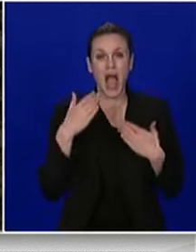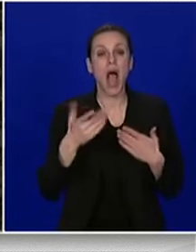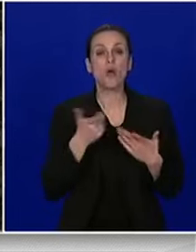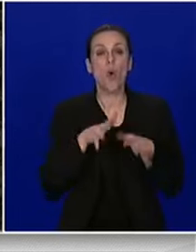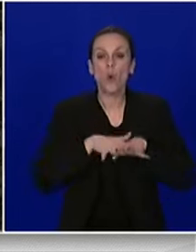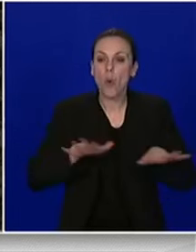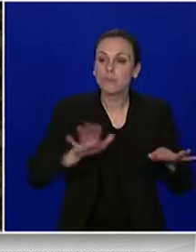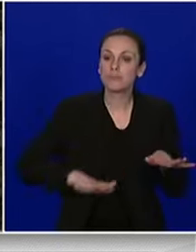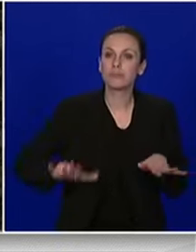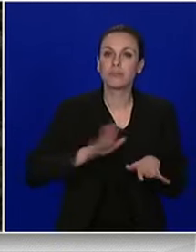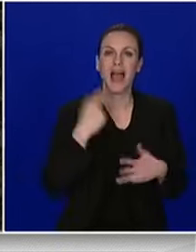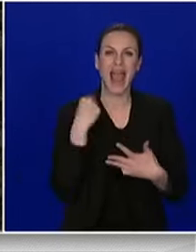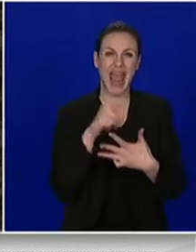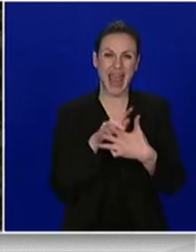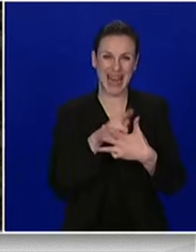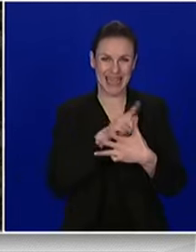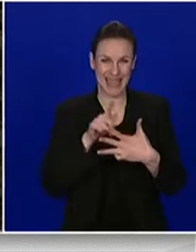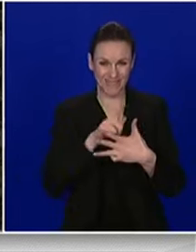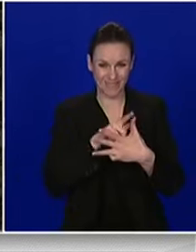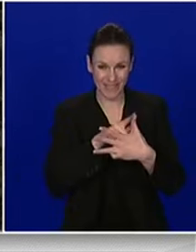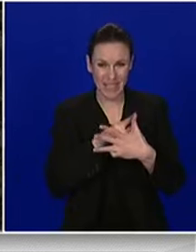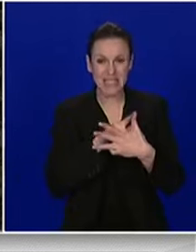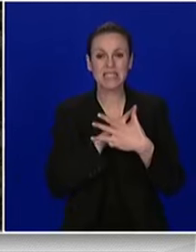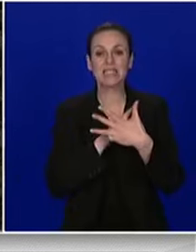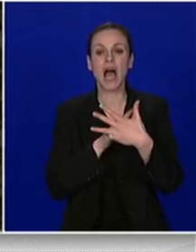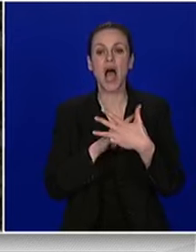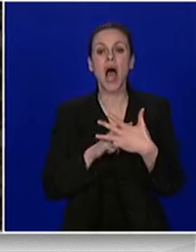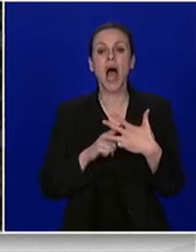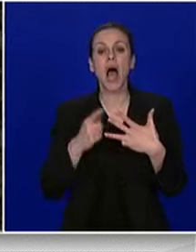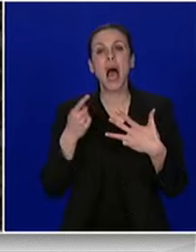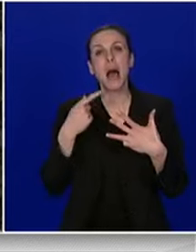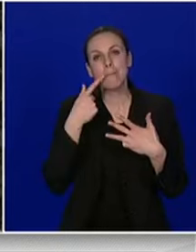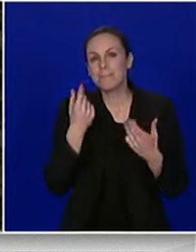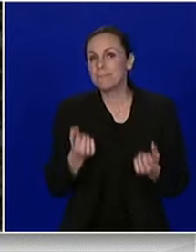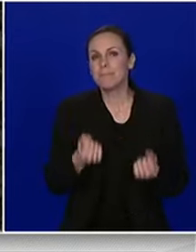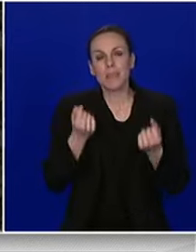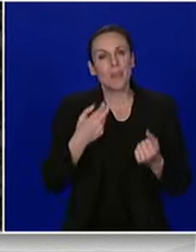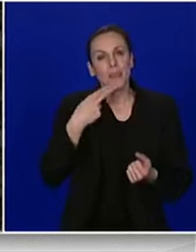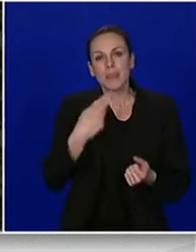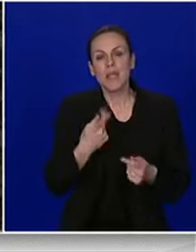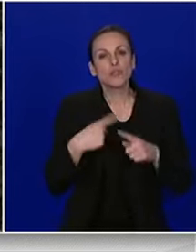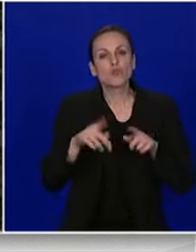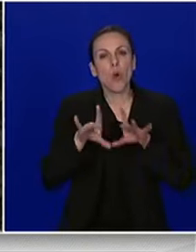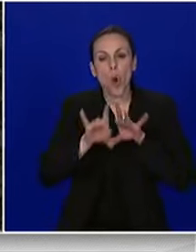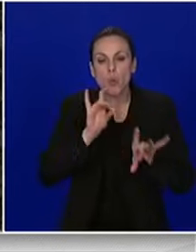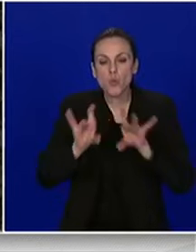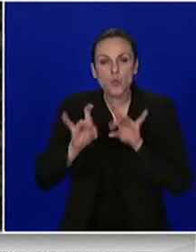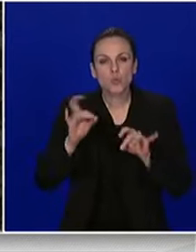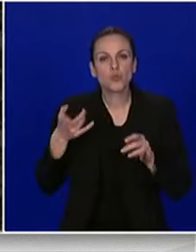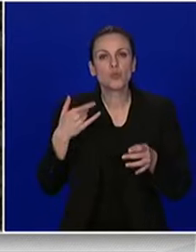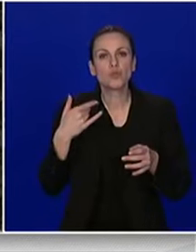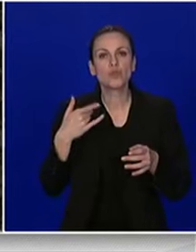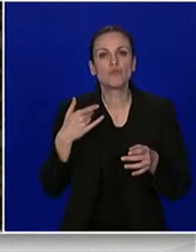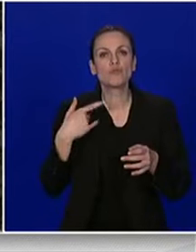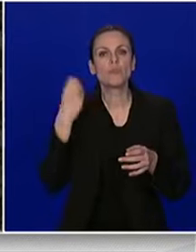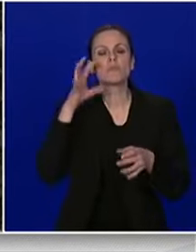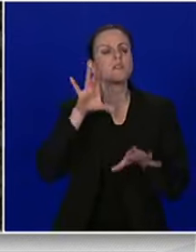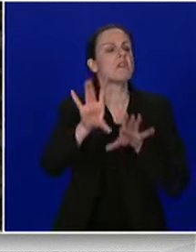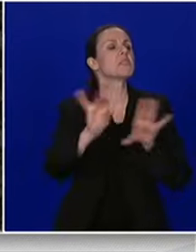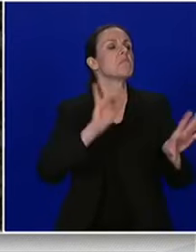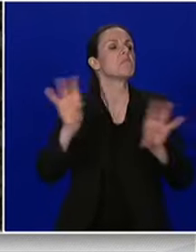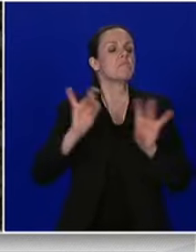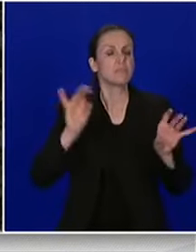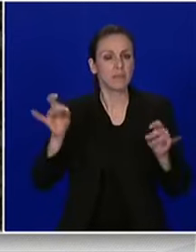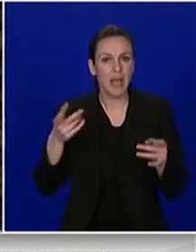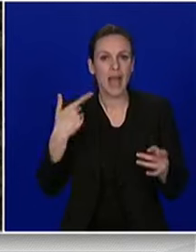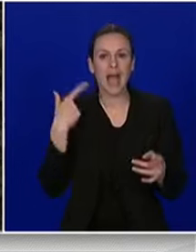u Hrvatskoj, to je teško možemo reći zato jer su uzorci uzeti nasumično kako